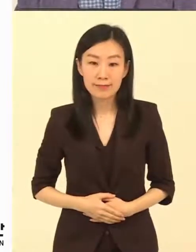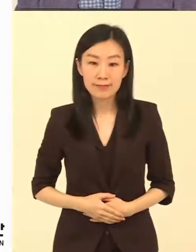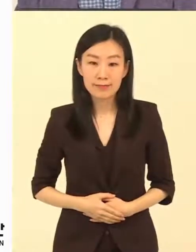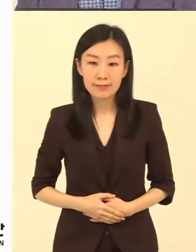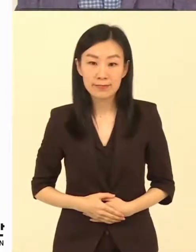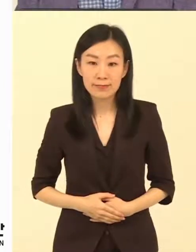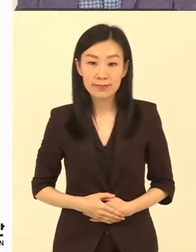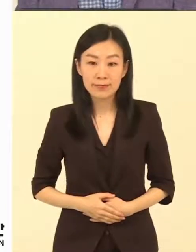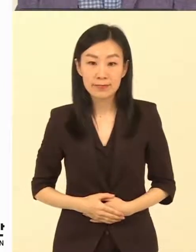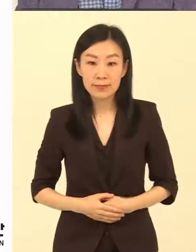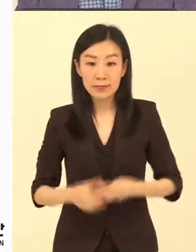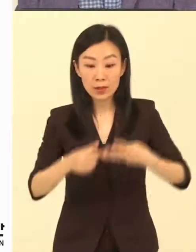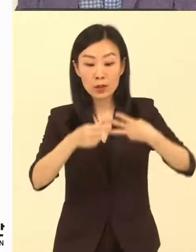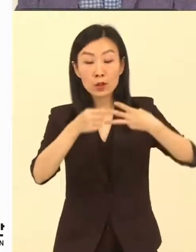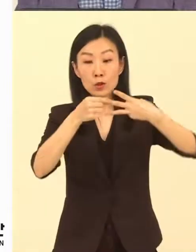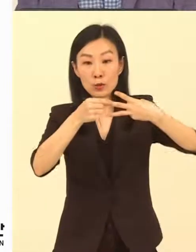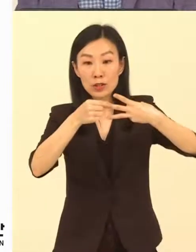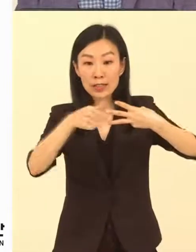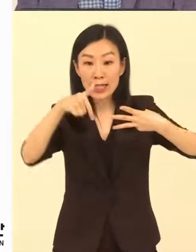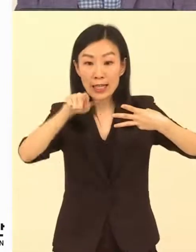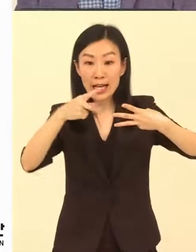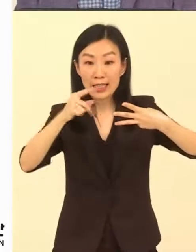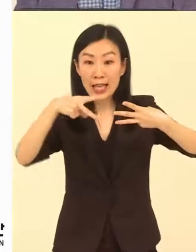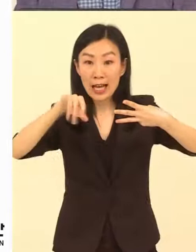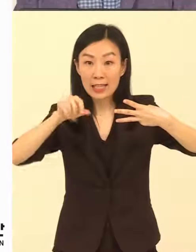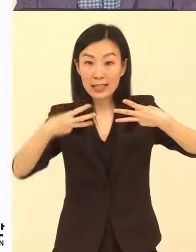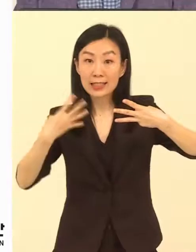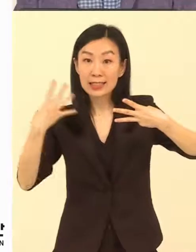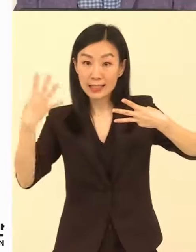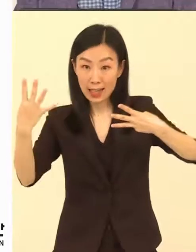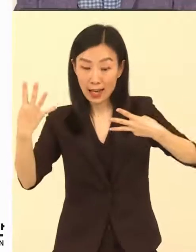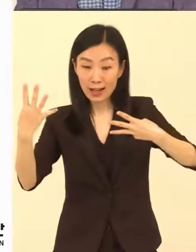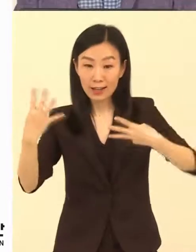그 외에 가다실 사가는